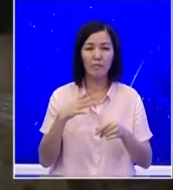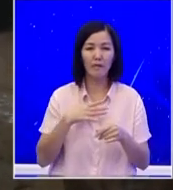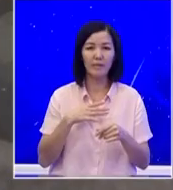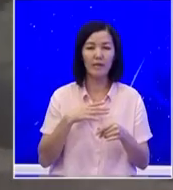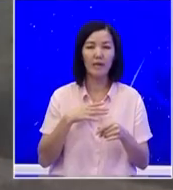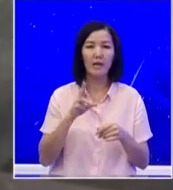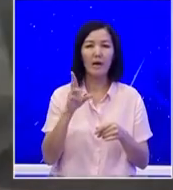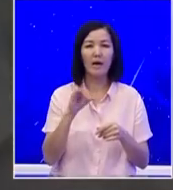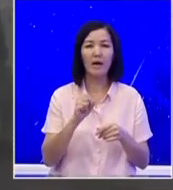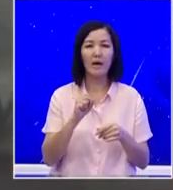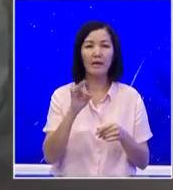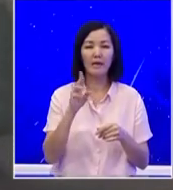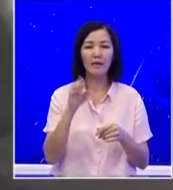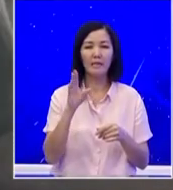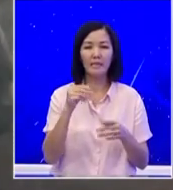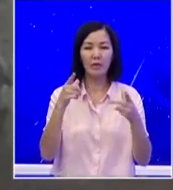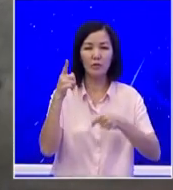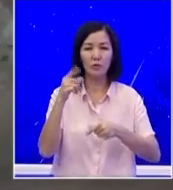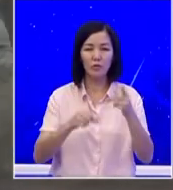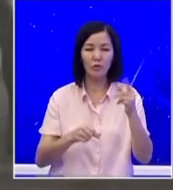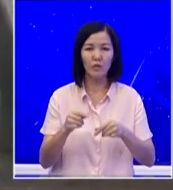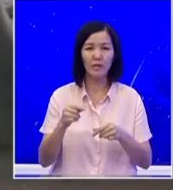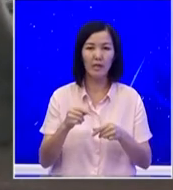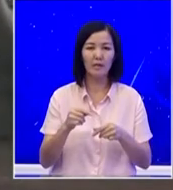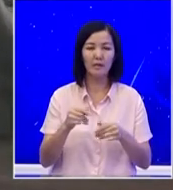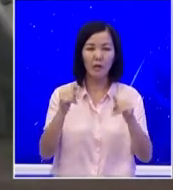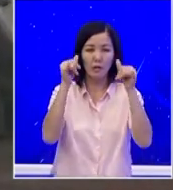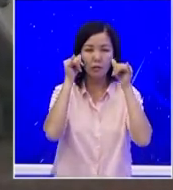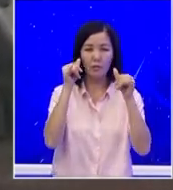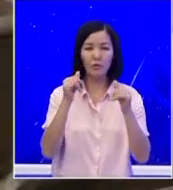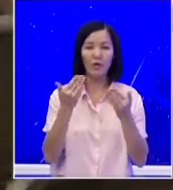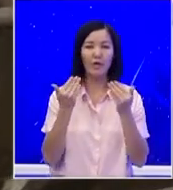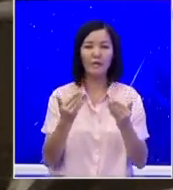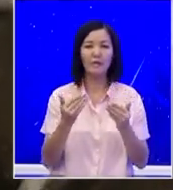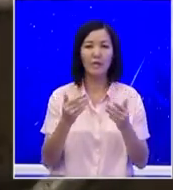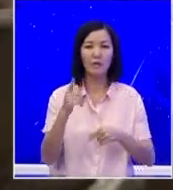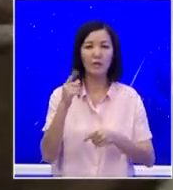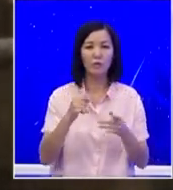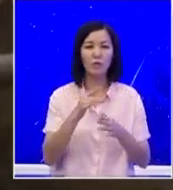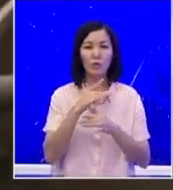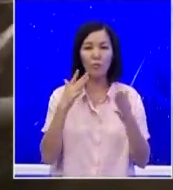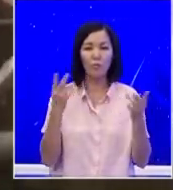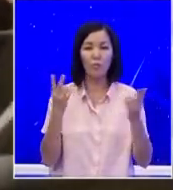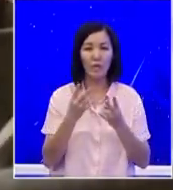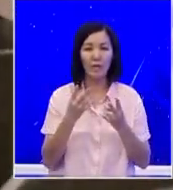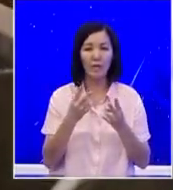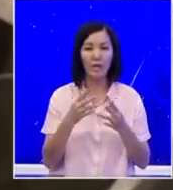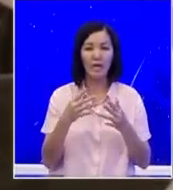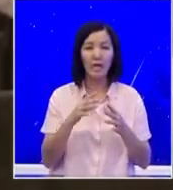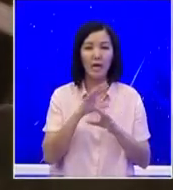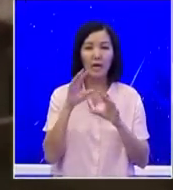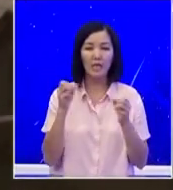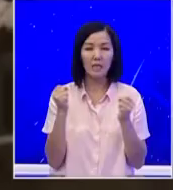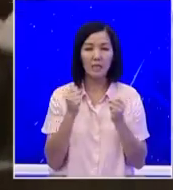Қарақыстақ ауылында орналасқан сиырдың сүті тілінде демекші ірі қараның бүйірі шықпай сүті көбеймейді. Ал осы малдың қысқы күтімі үшін